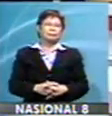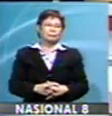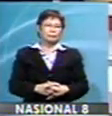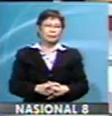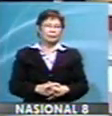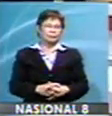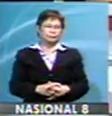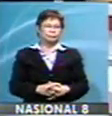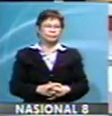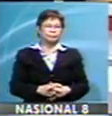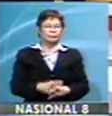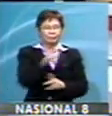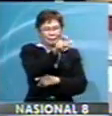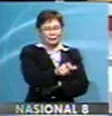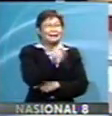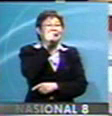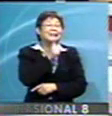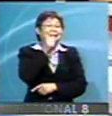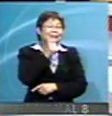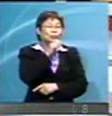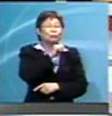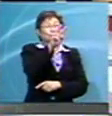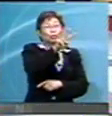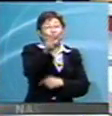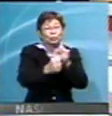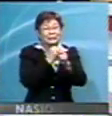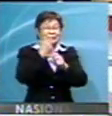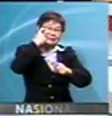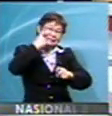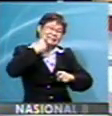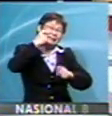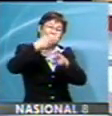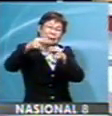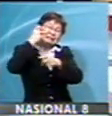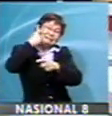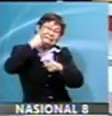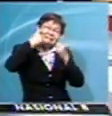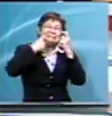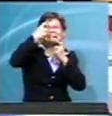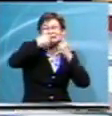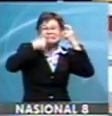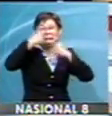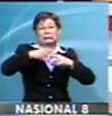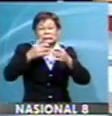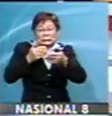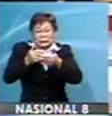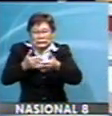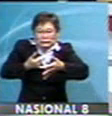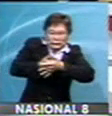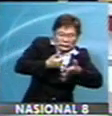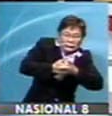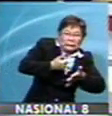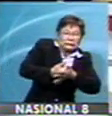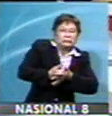1952 susulan seorang garis berusia 22 tahun yang ditoreh dengan pisau di muka Dan Hampir diperkosa di wakaf